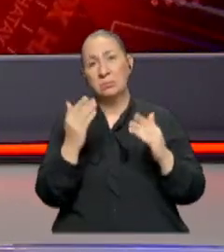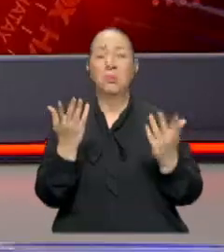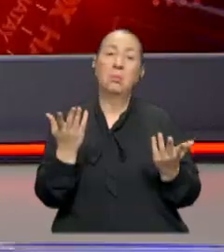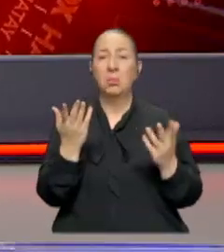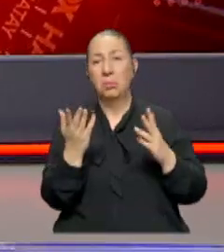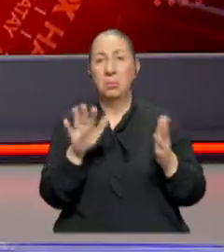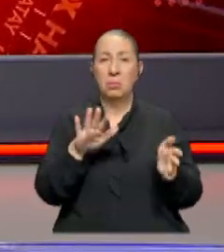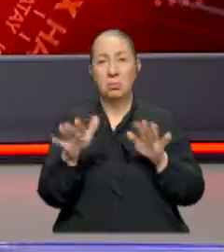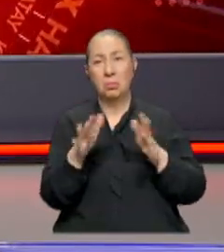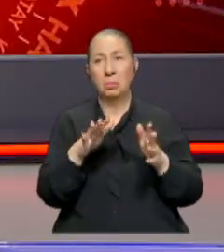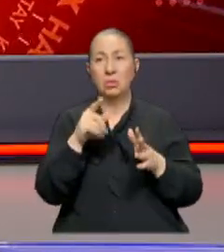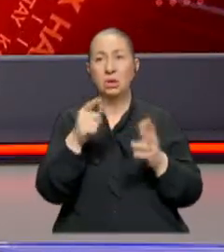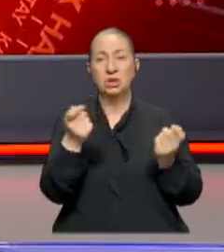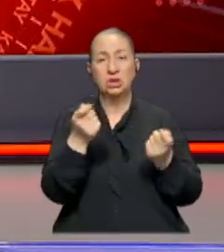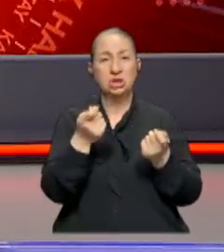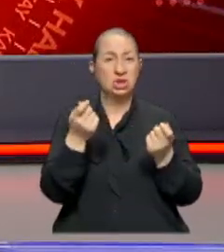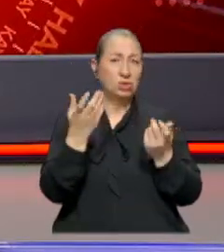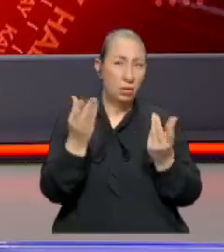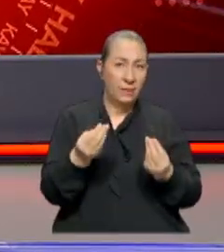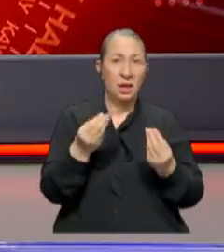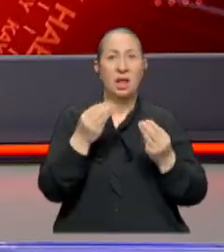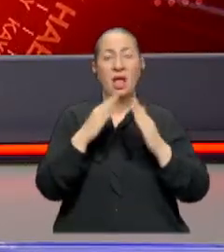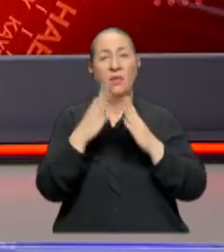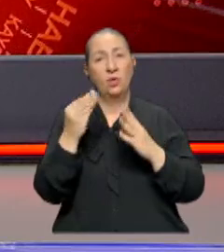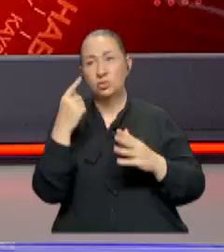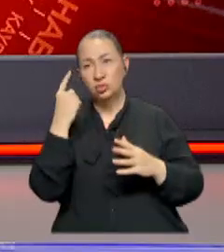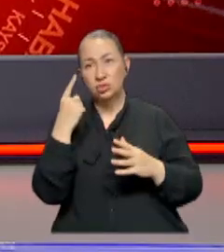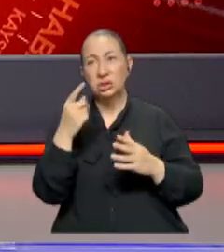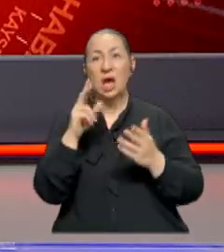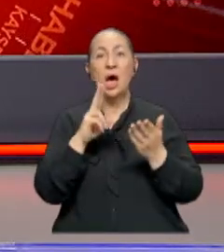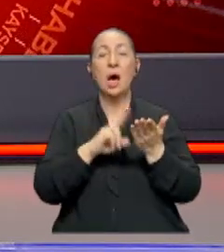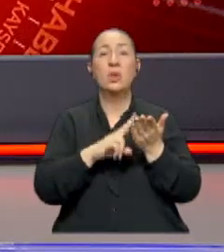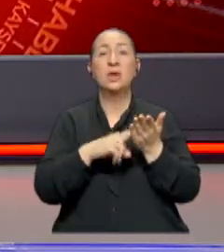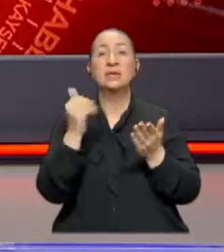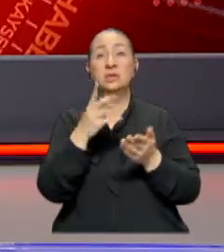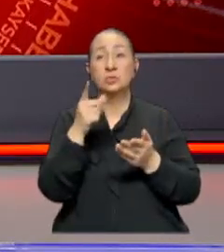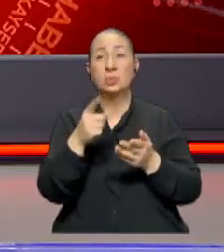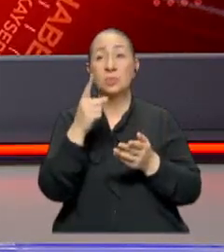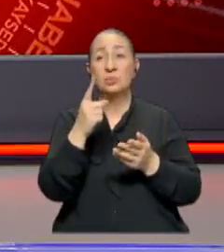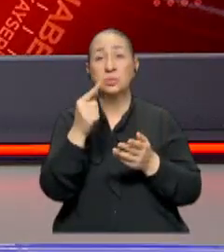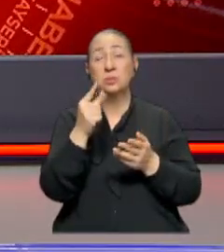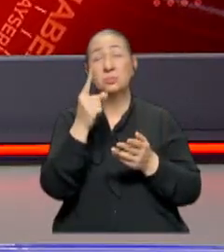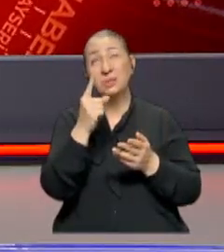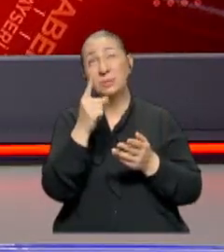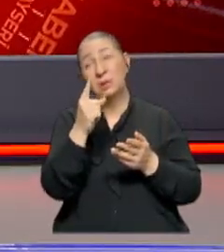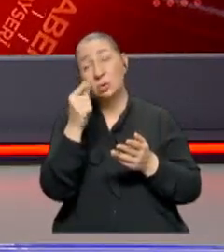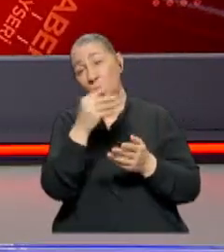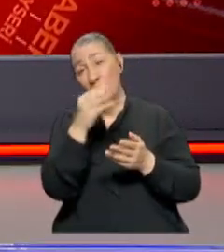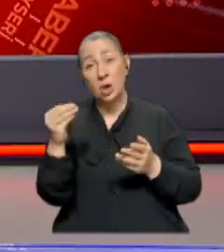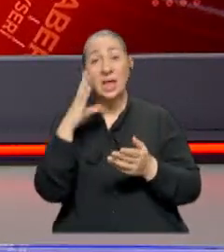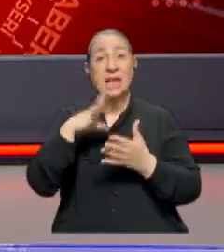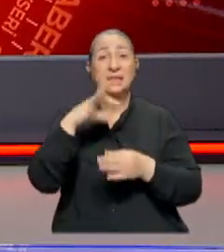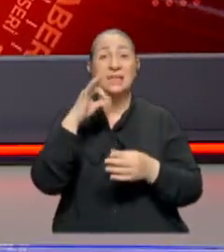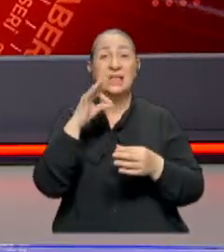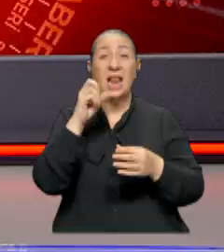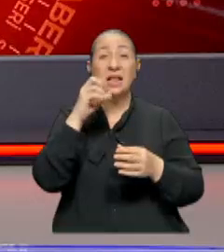eksilmiştir. Bu da iş yeri olarak da hane olarak da düşünseniz. Çünkü abone sayısı bu. 1-1,5 milyon civarında insanın